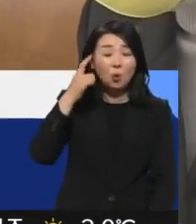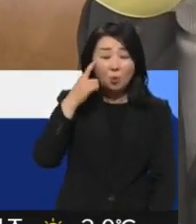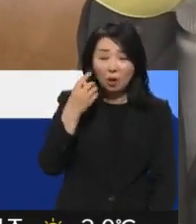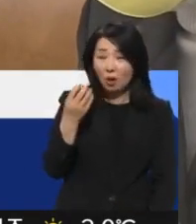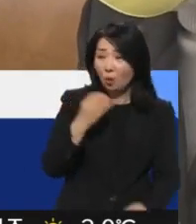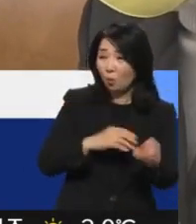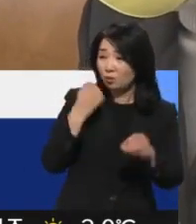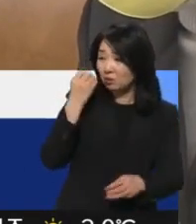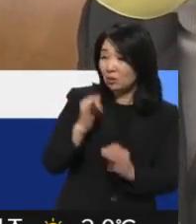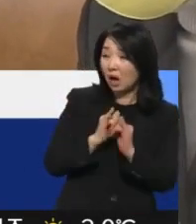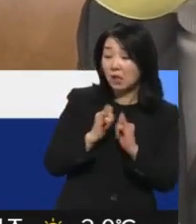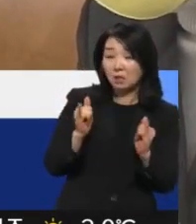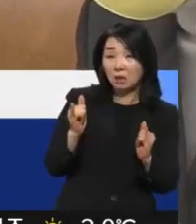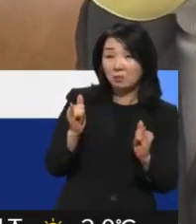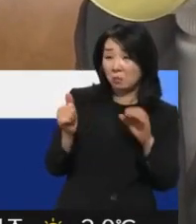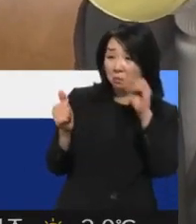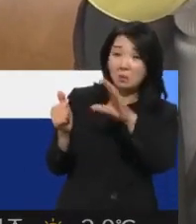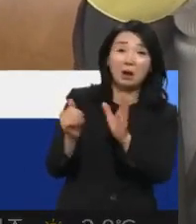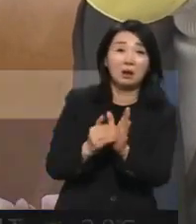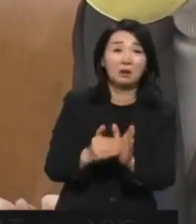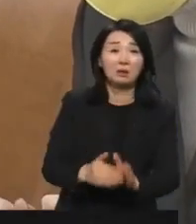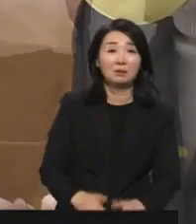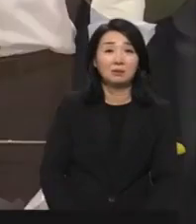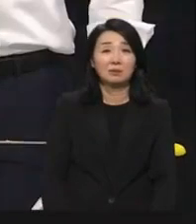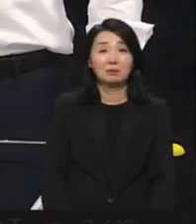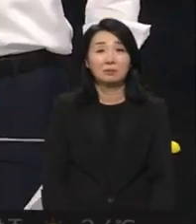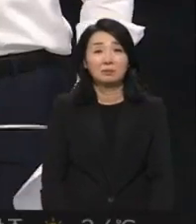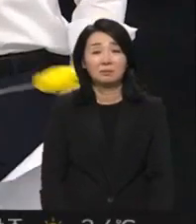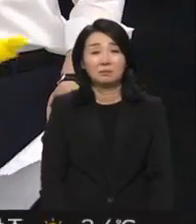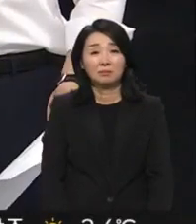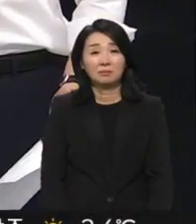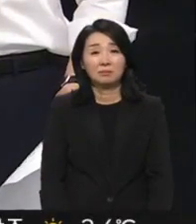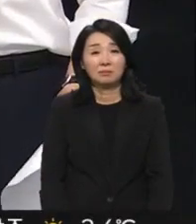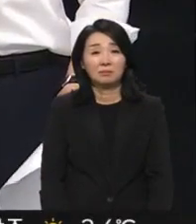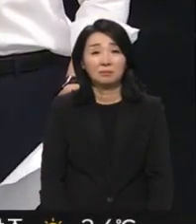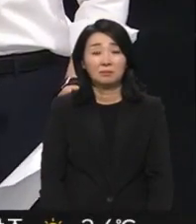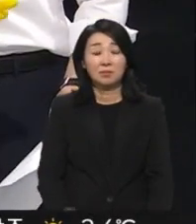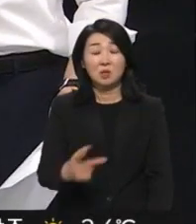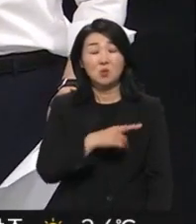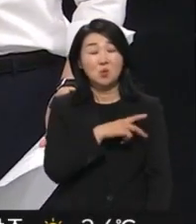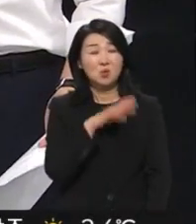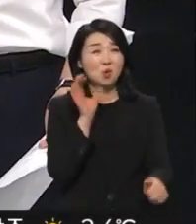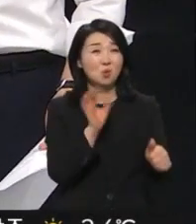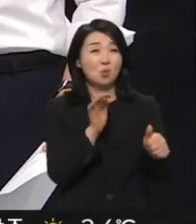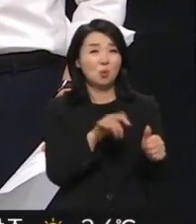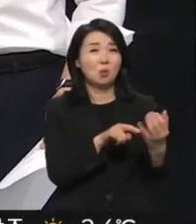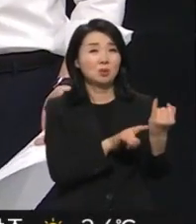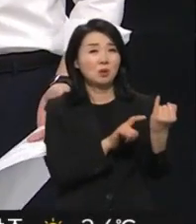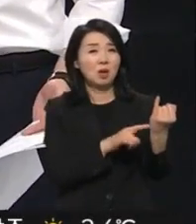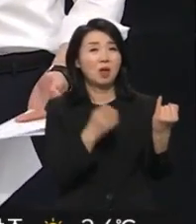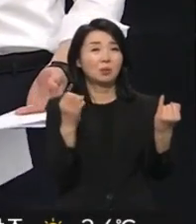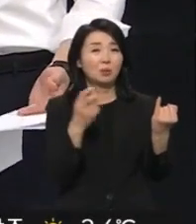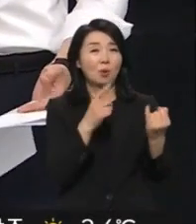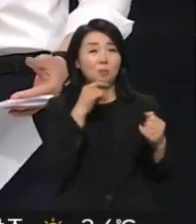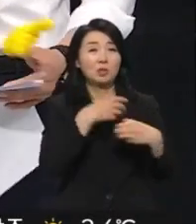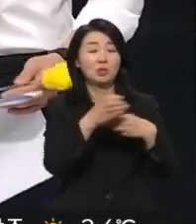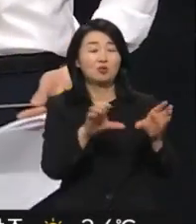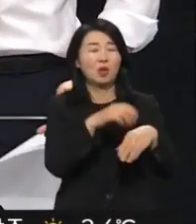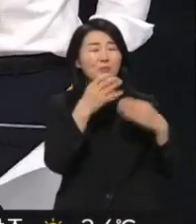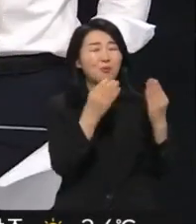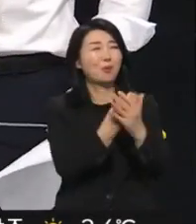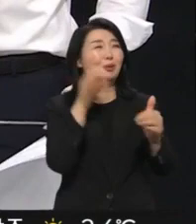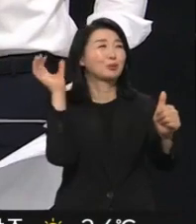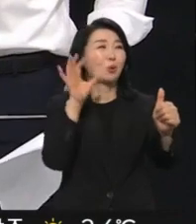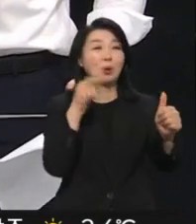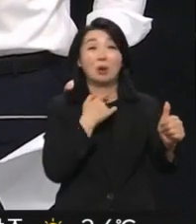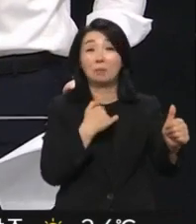이상한 사람으로 몰아세웠습니다. 조 의원의 공격은 이 서치구 의원을 타고 민주당 전체로